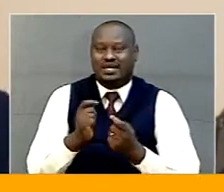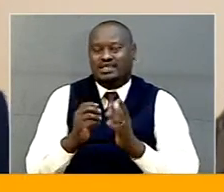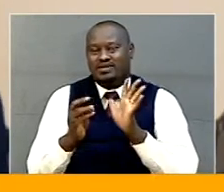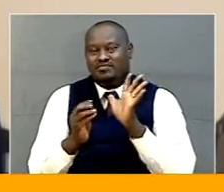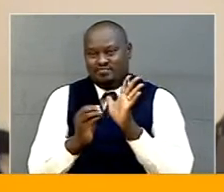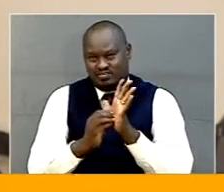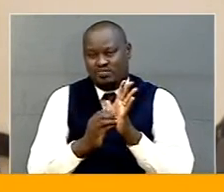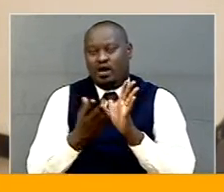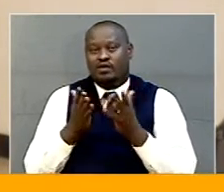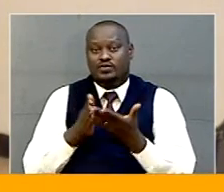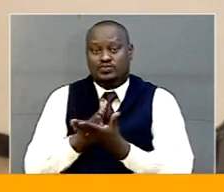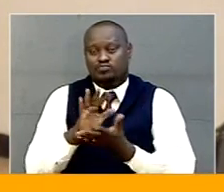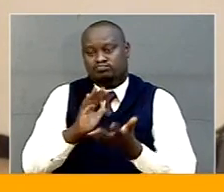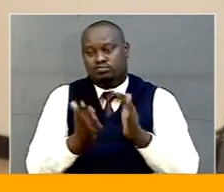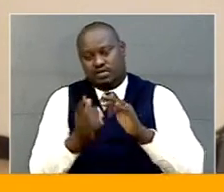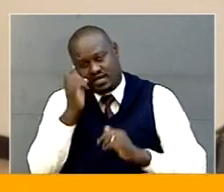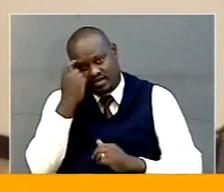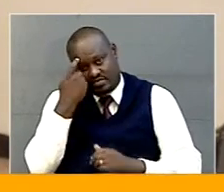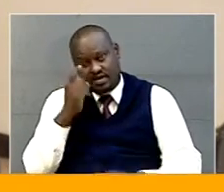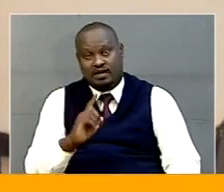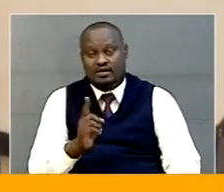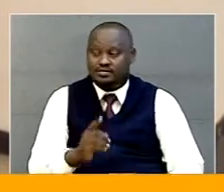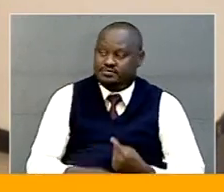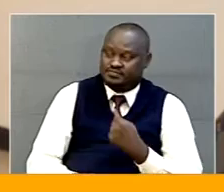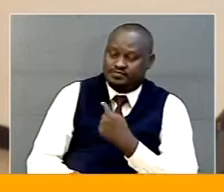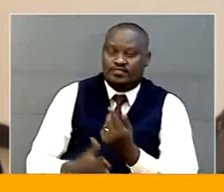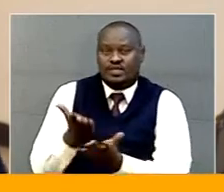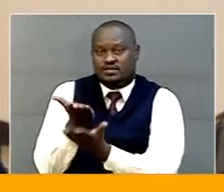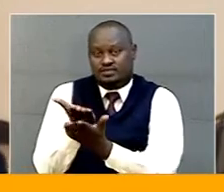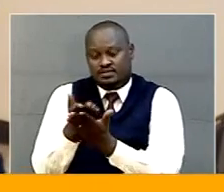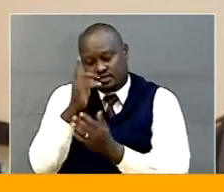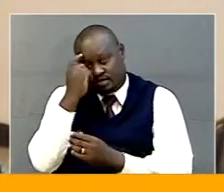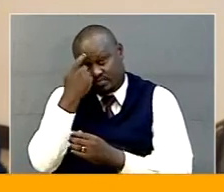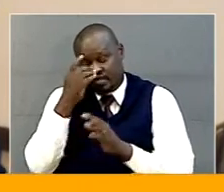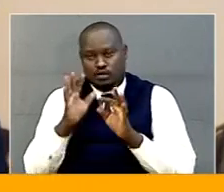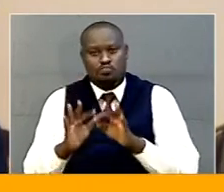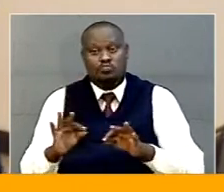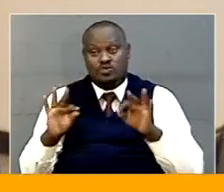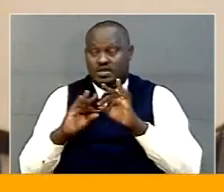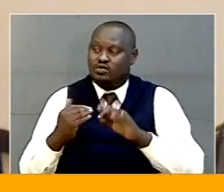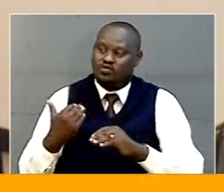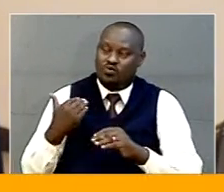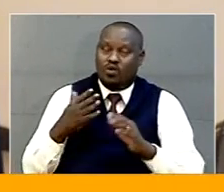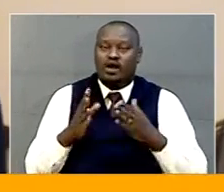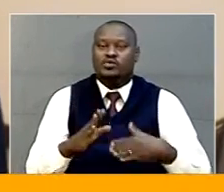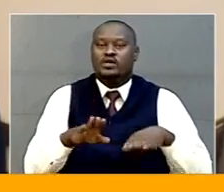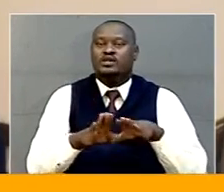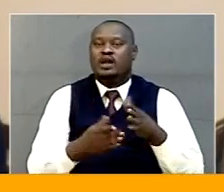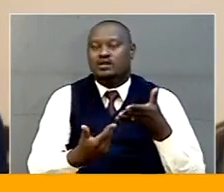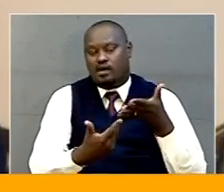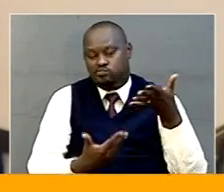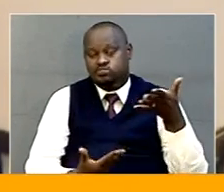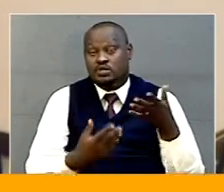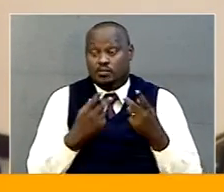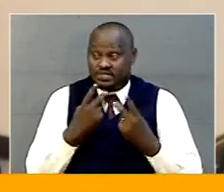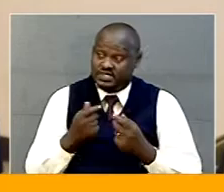mateeka agakotogera omulimu gw'amawulire tukisabye etandikekawo ku yennyini yo yennyini munda egezaako okulanga